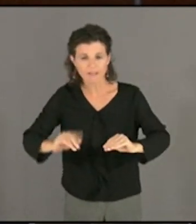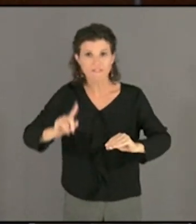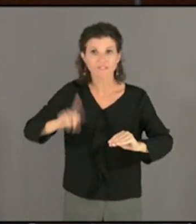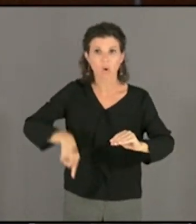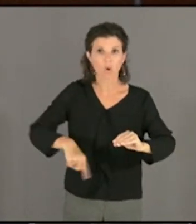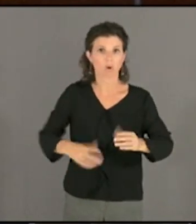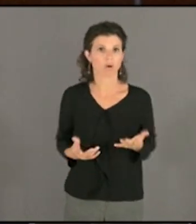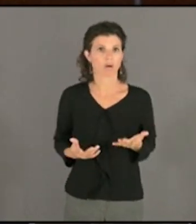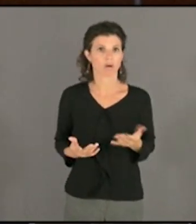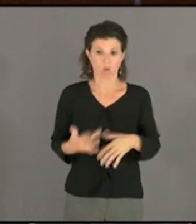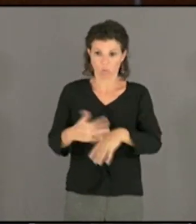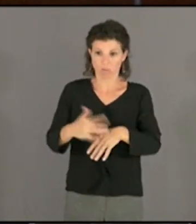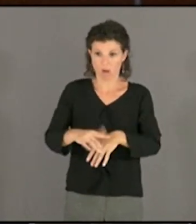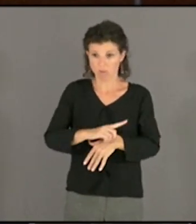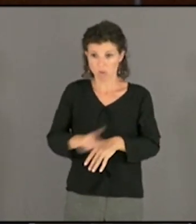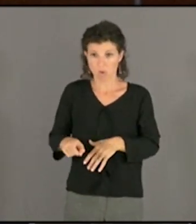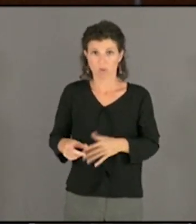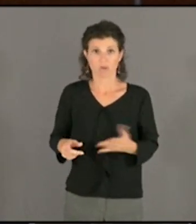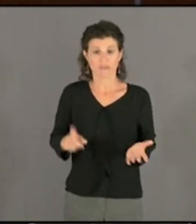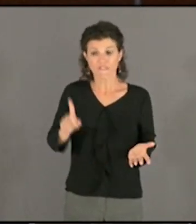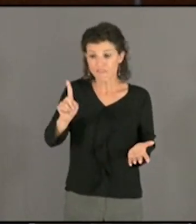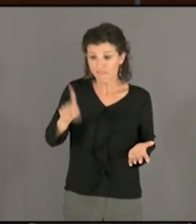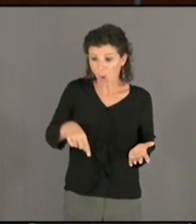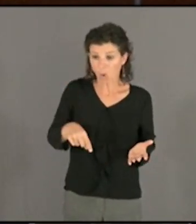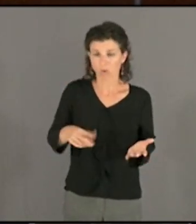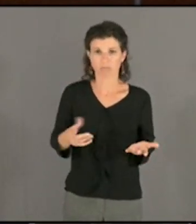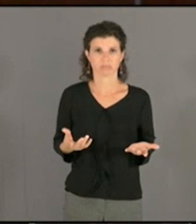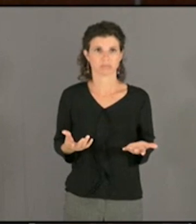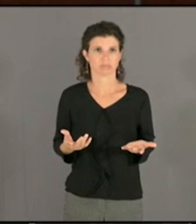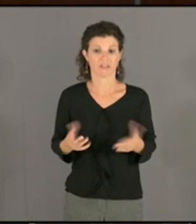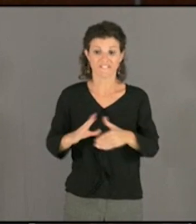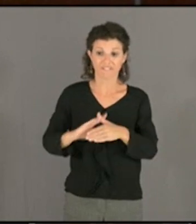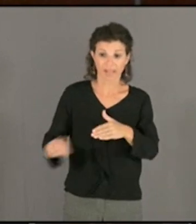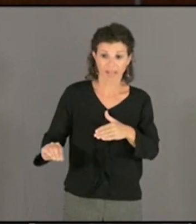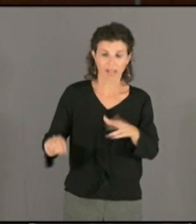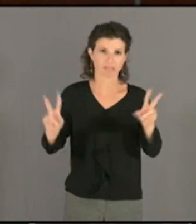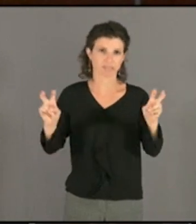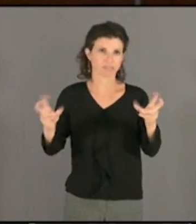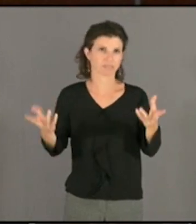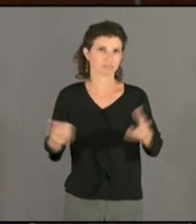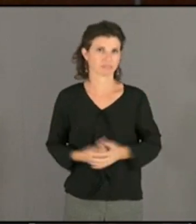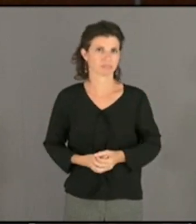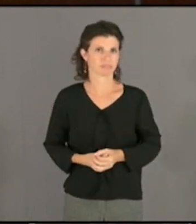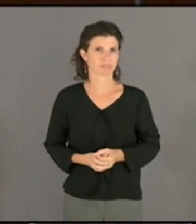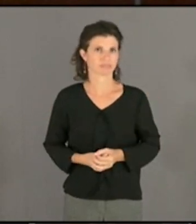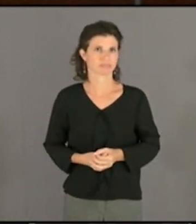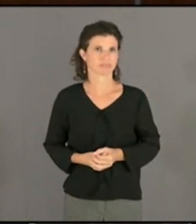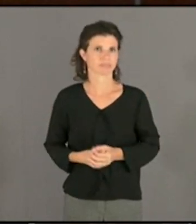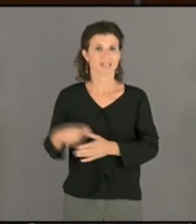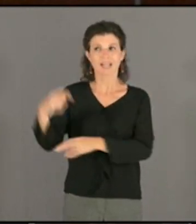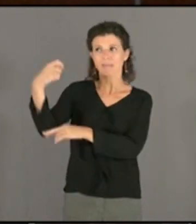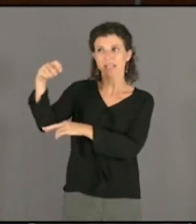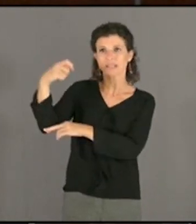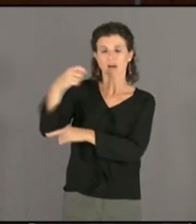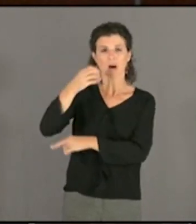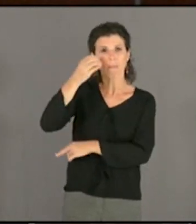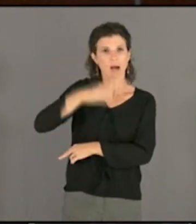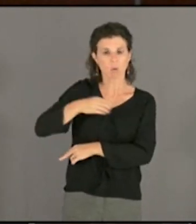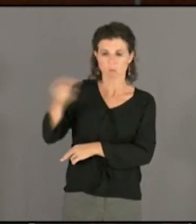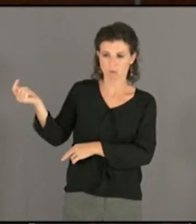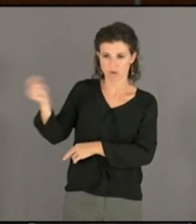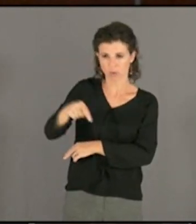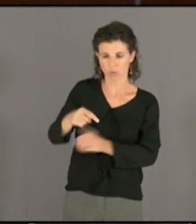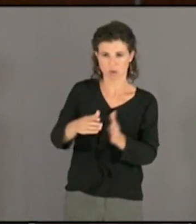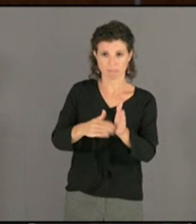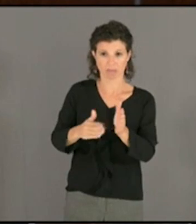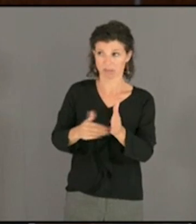il ne faut pas se contenter de dire, il faut aussi faire. Le président Macron, qui est venu à Marseille, vous